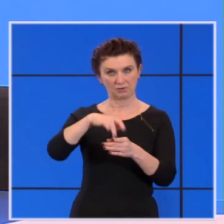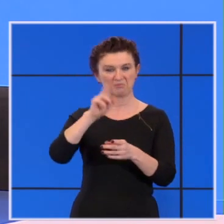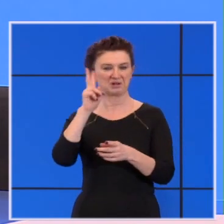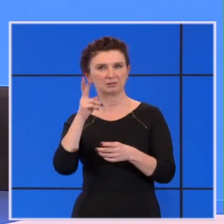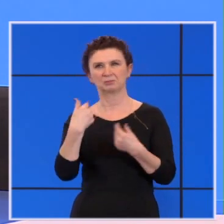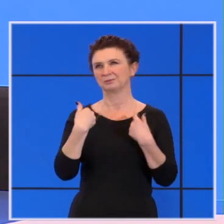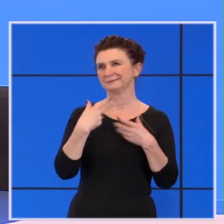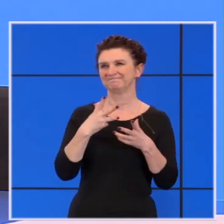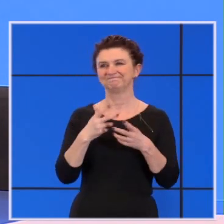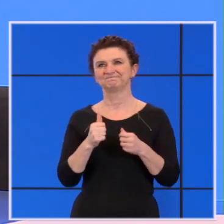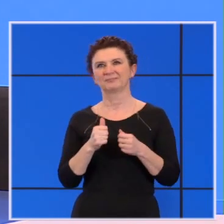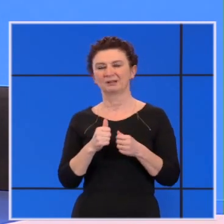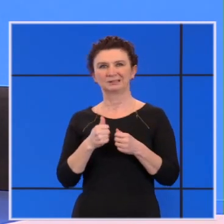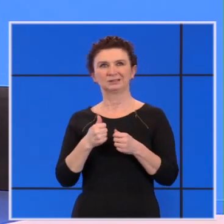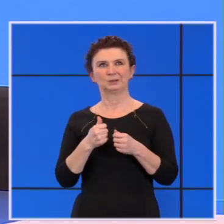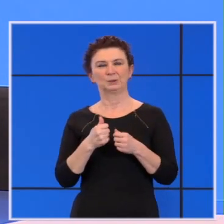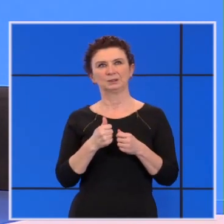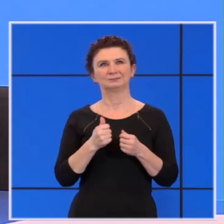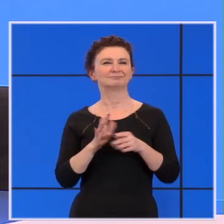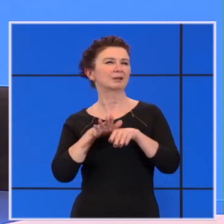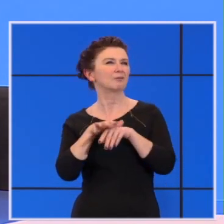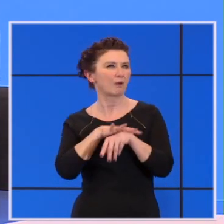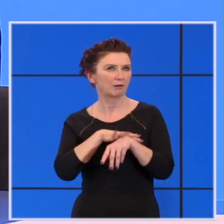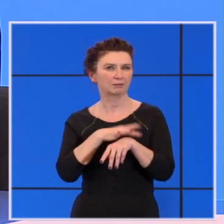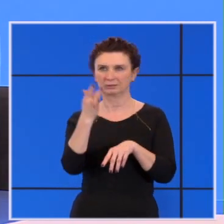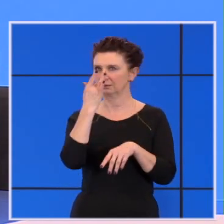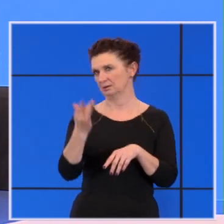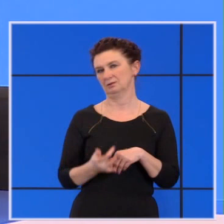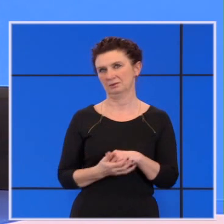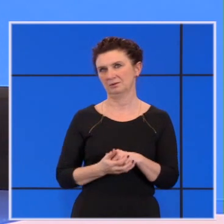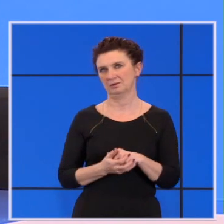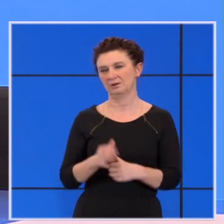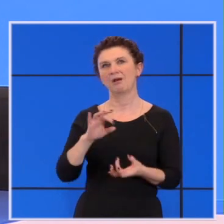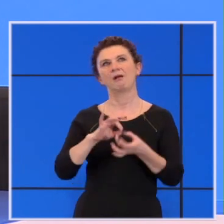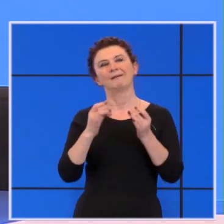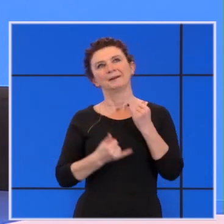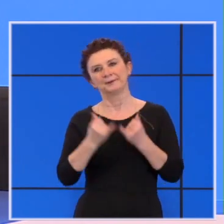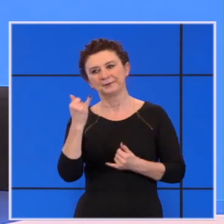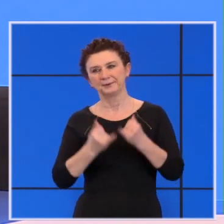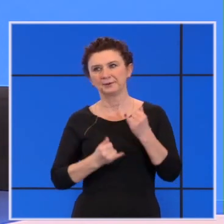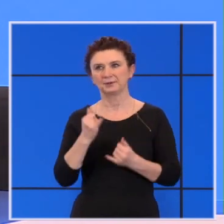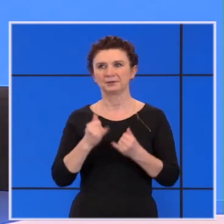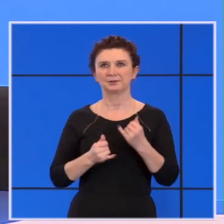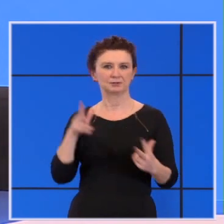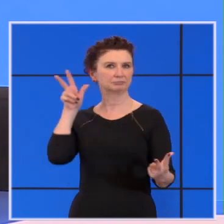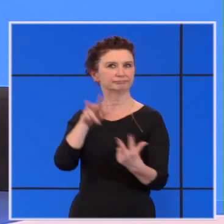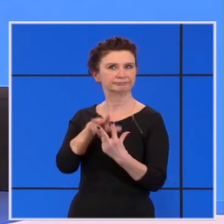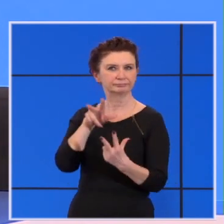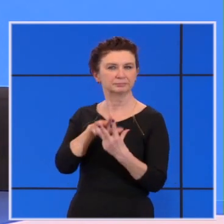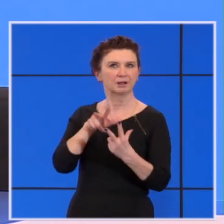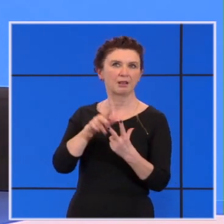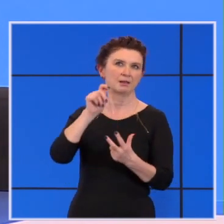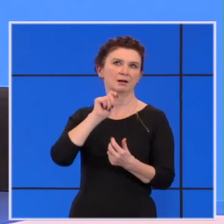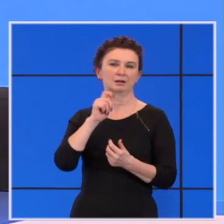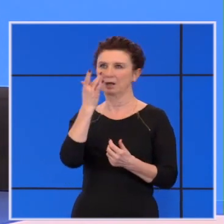do kontynuowania sankcji lub zaostrzania tych sankcji wtedy, kiedy ten konflikt zbrojny by nie ustawał na wschodzie Ukrainy, to chcę rozwiać